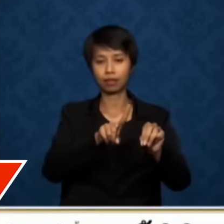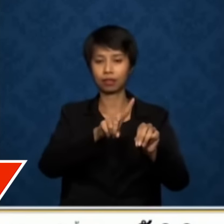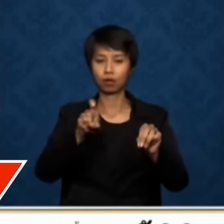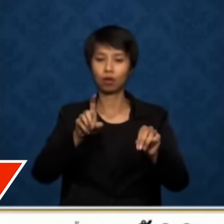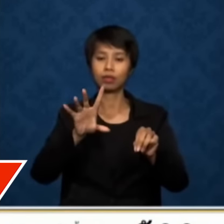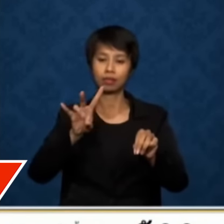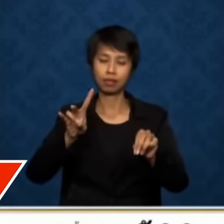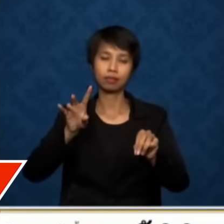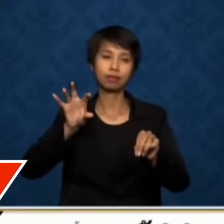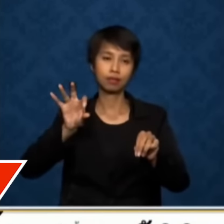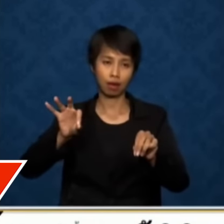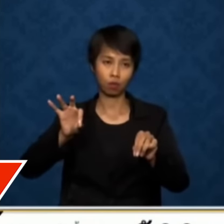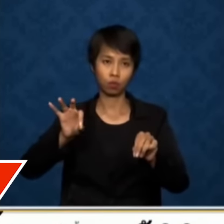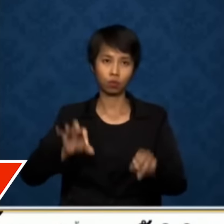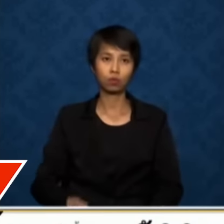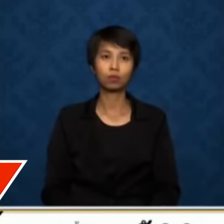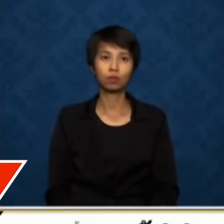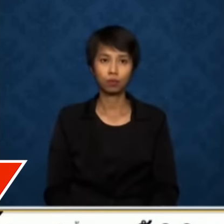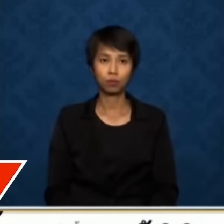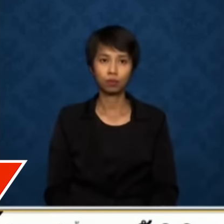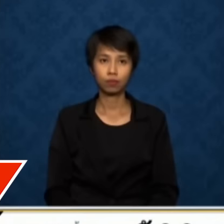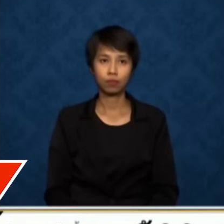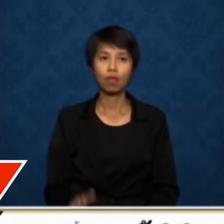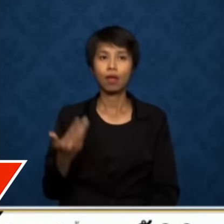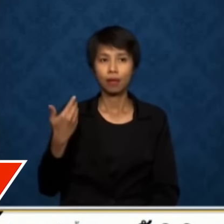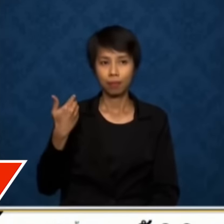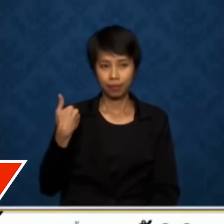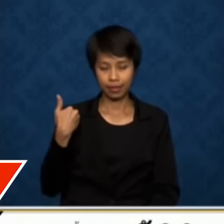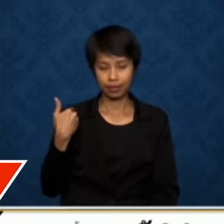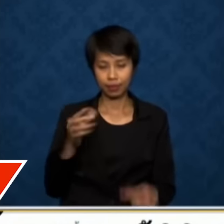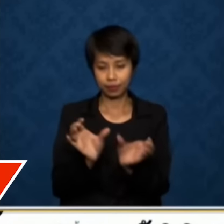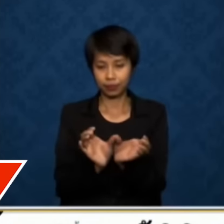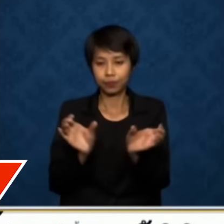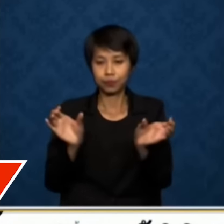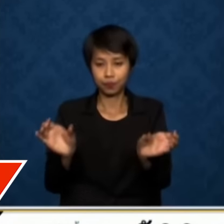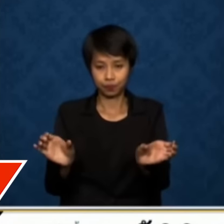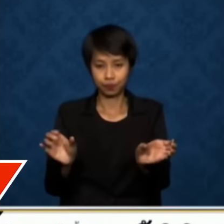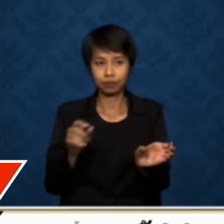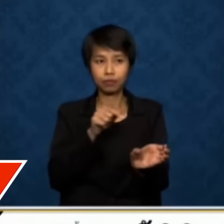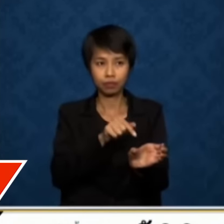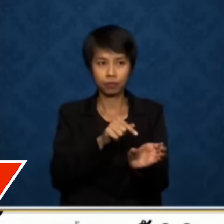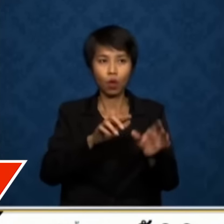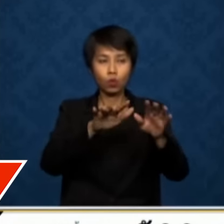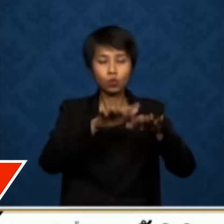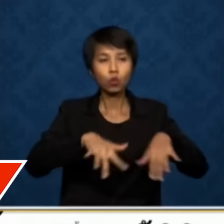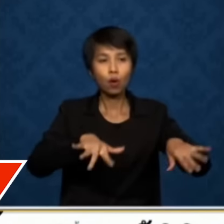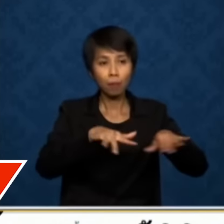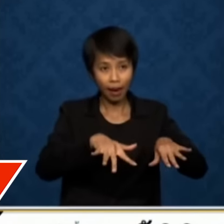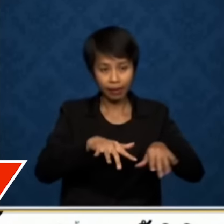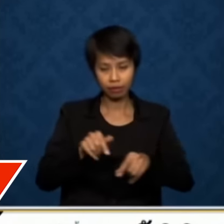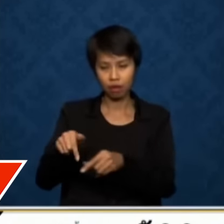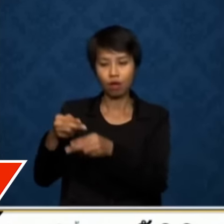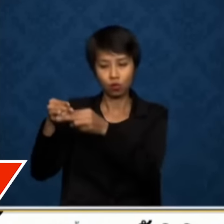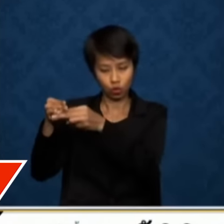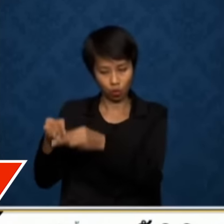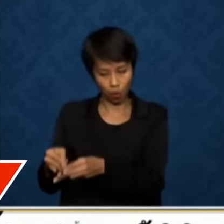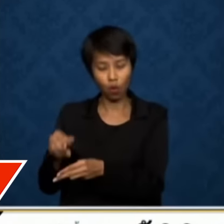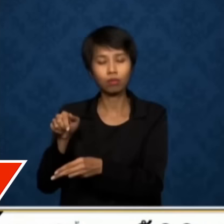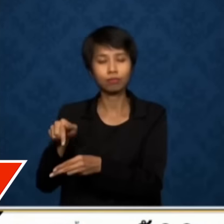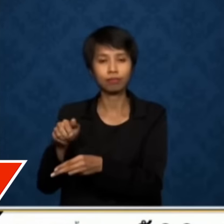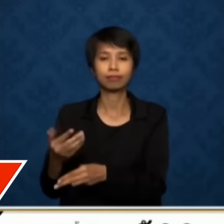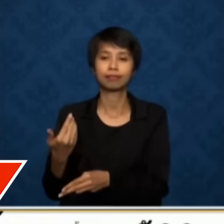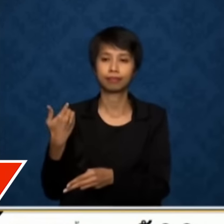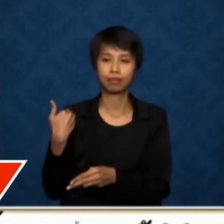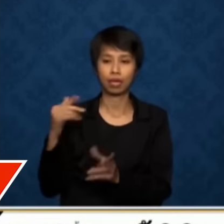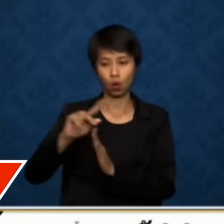179ซึ่งแบ่ง2ประเภทครับท่านประธานครับคือการลดโทษเป็นการทั่วไปการลดโทษเป็นการเฉพาะรายซึ่งก็มีกฎหม